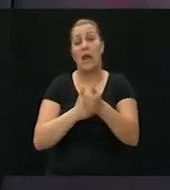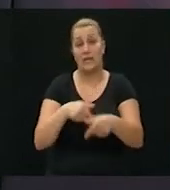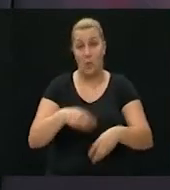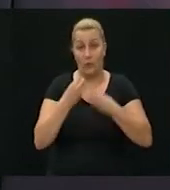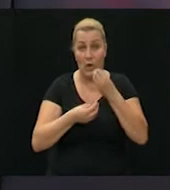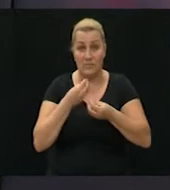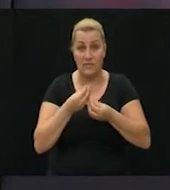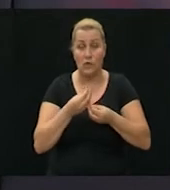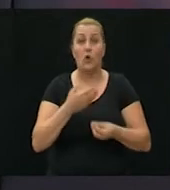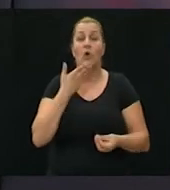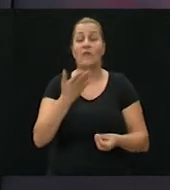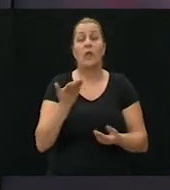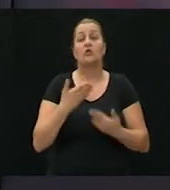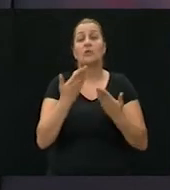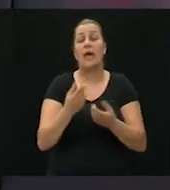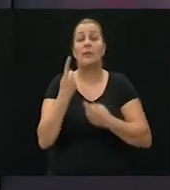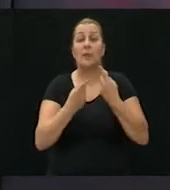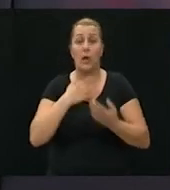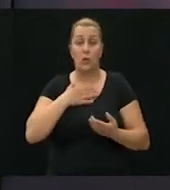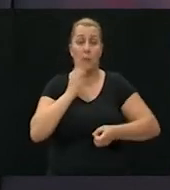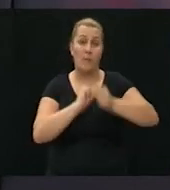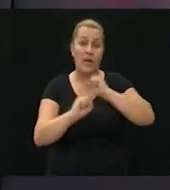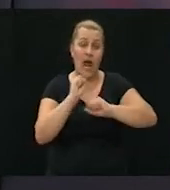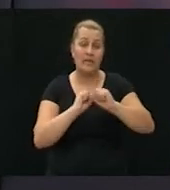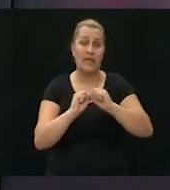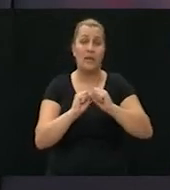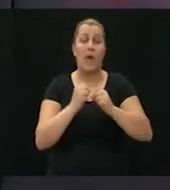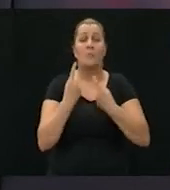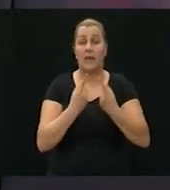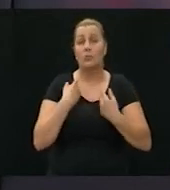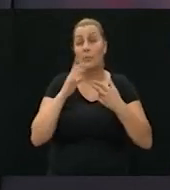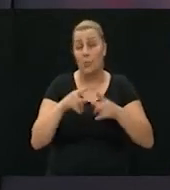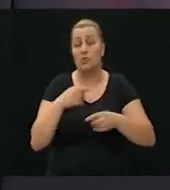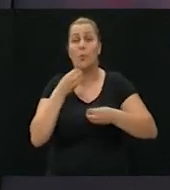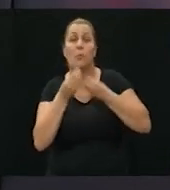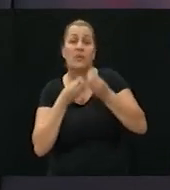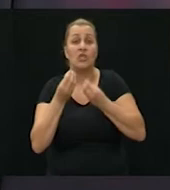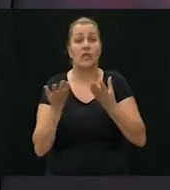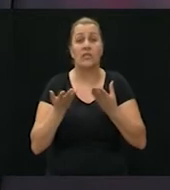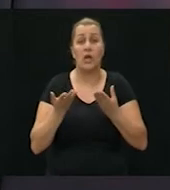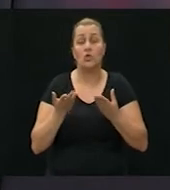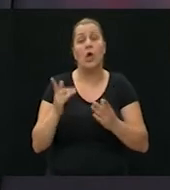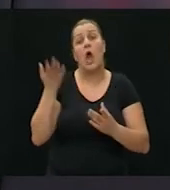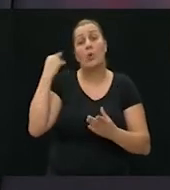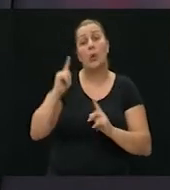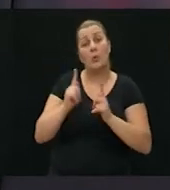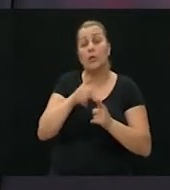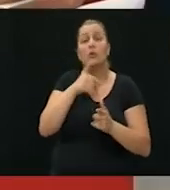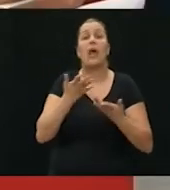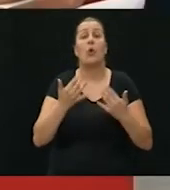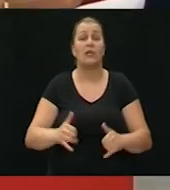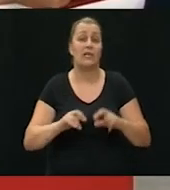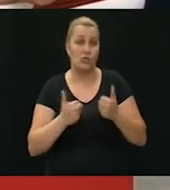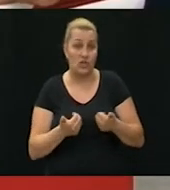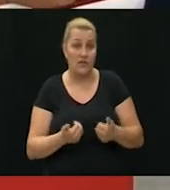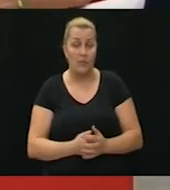priliku nama, braniteljima, da možemo nešto reći o sebi, o domovinskom ratu i naravno kako mi živimo danas. Časnički